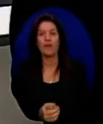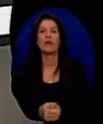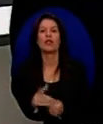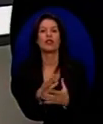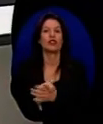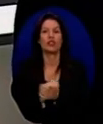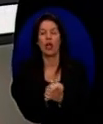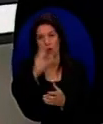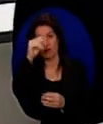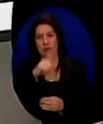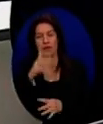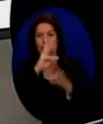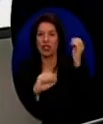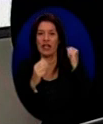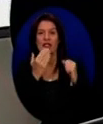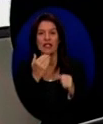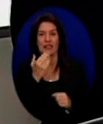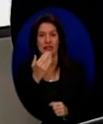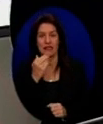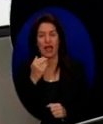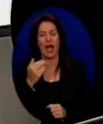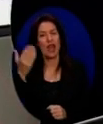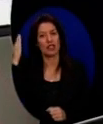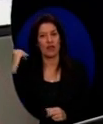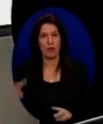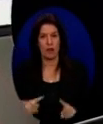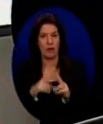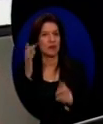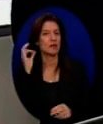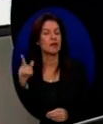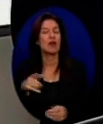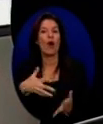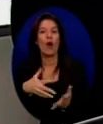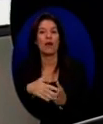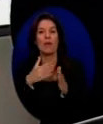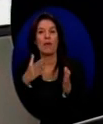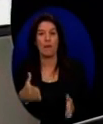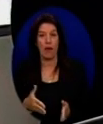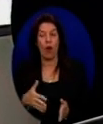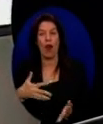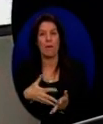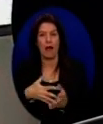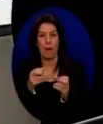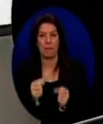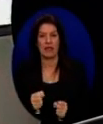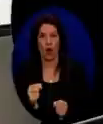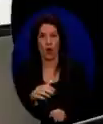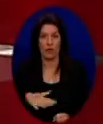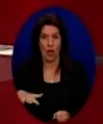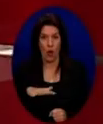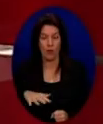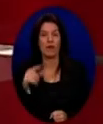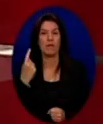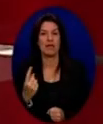בפריז, שלום. שלום בן. דוקטור שרה פיינברג, חוקרת במכון למחקרי ביטחון לאומי, ילידת צרפת, שלום שרה. שלום וברכה. זה לא רק